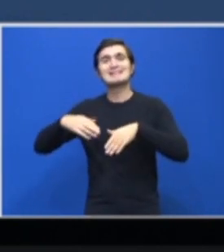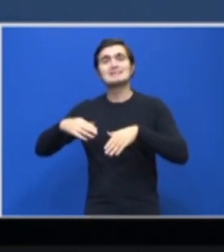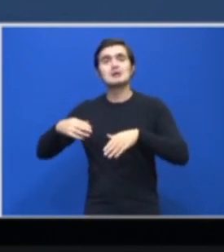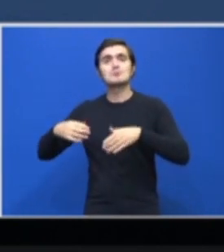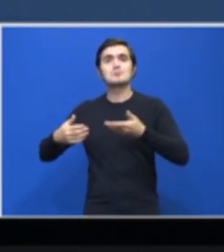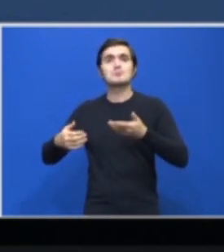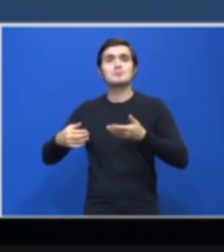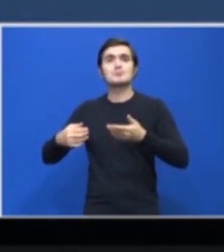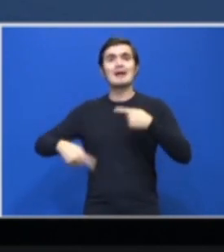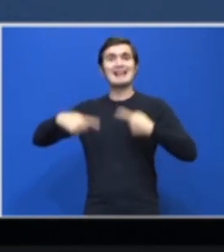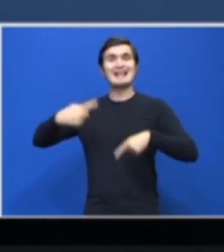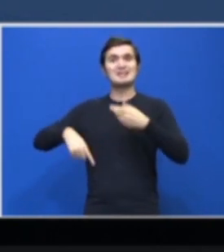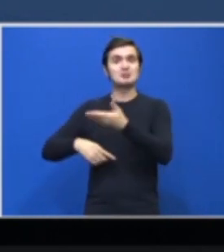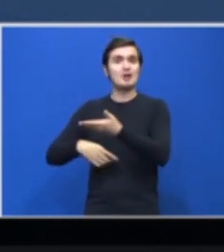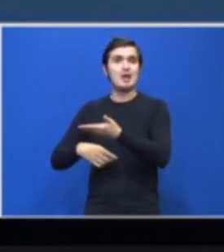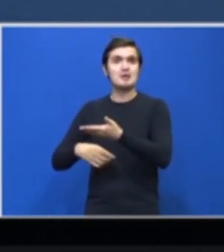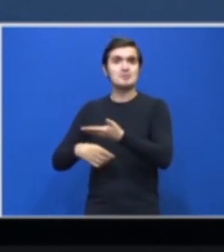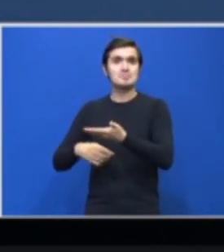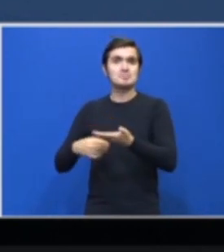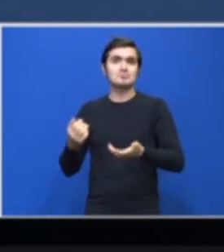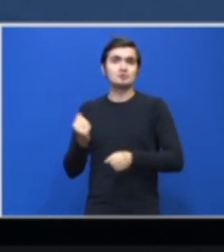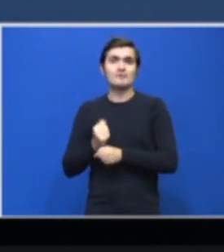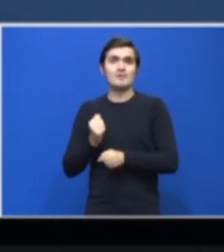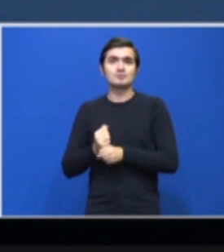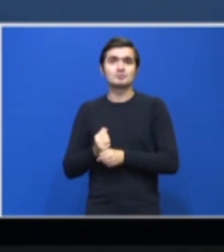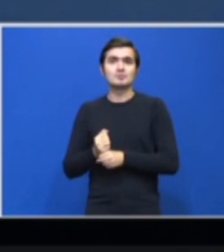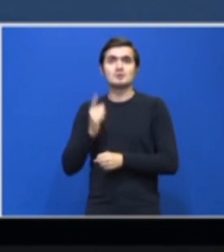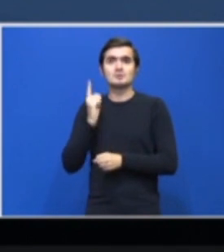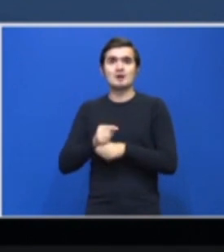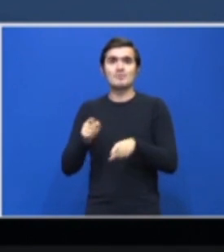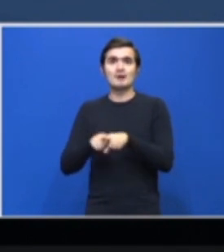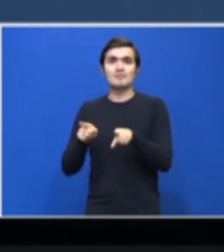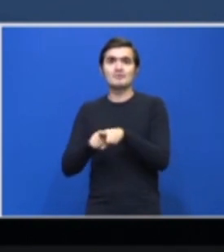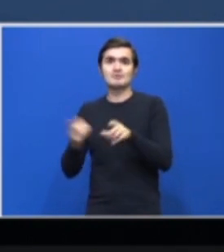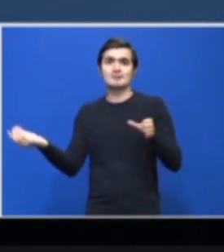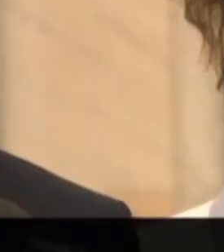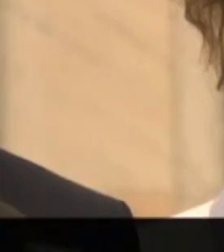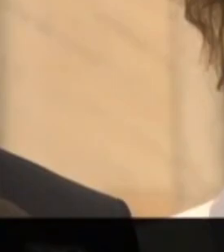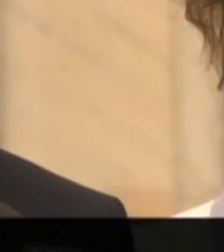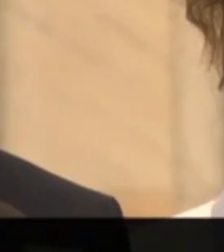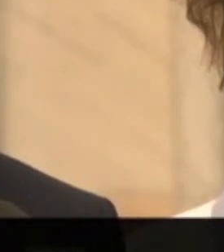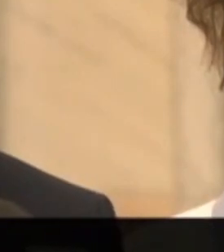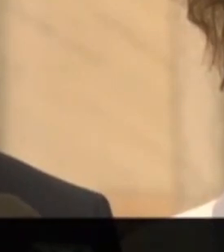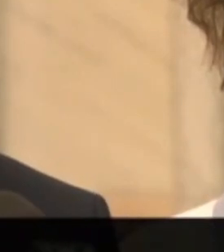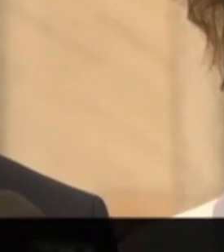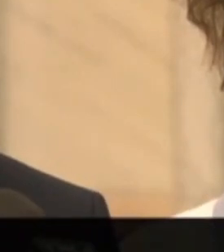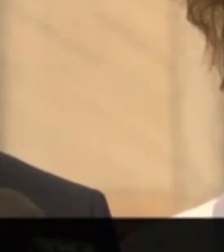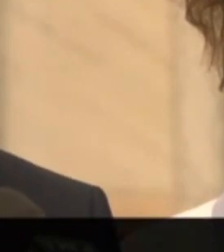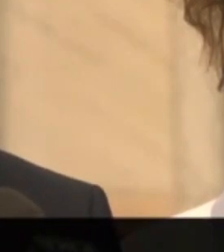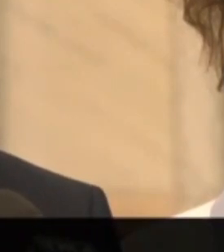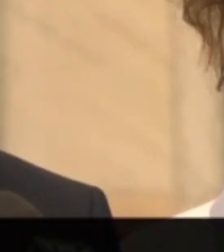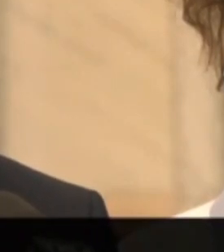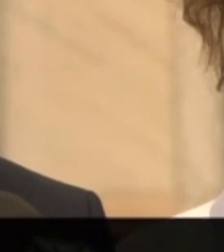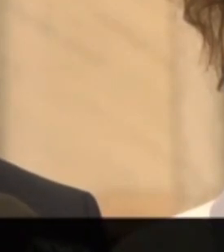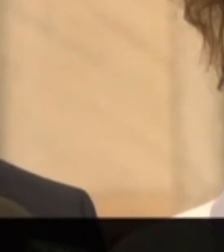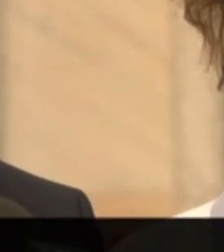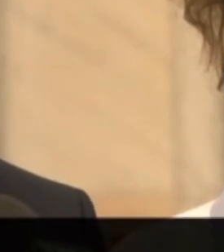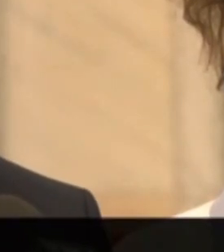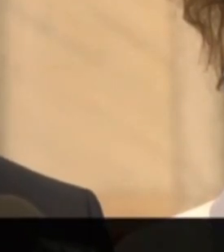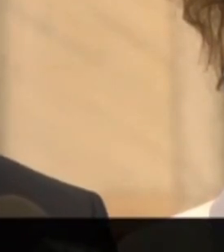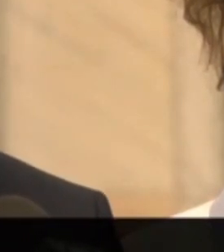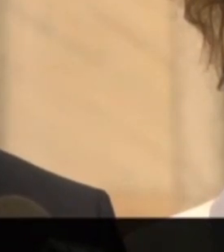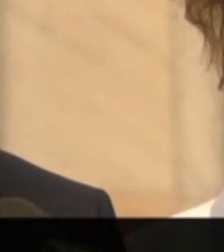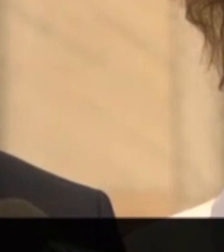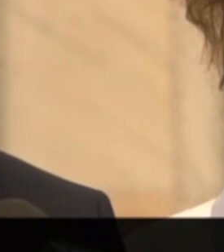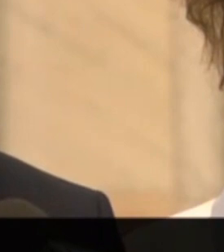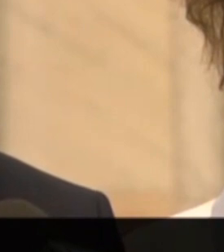să, nu știu, să-l fuzionăm cumva cu Ministerul de Finanțe. Șeful direct al lui Vâlceanu, Florin Câțu, dă și el